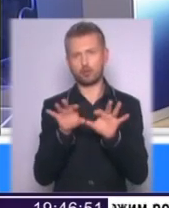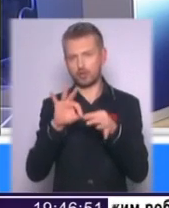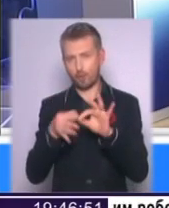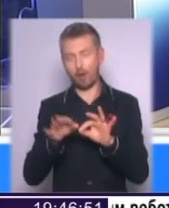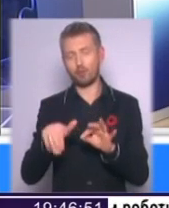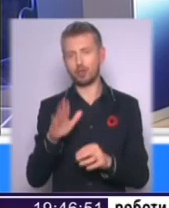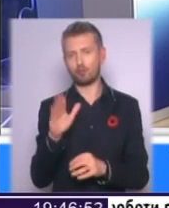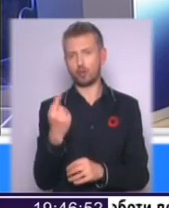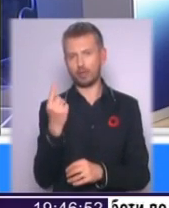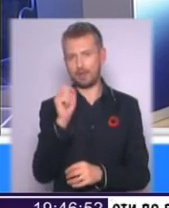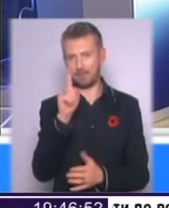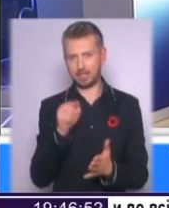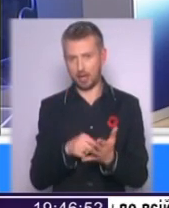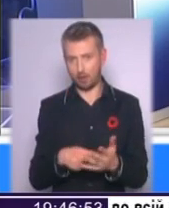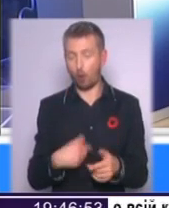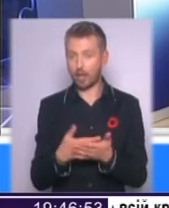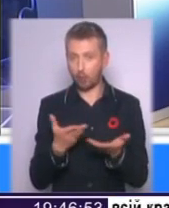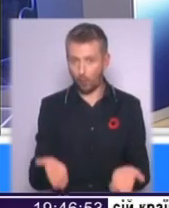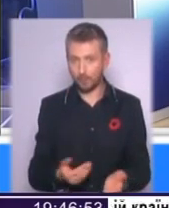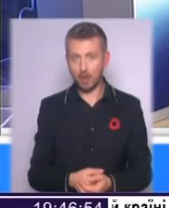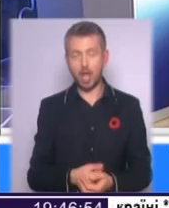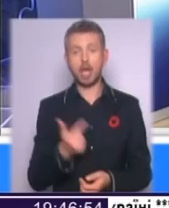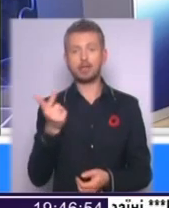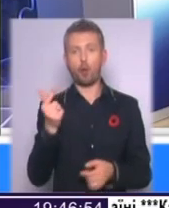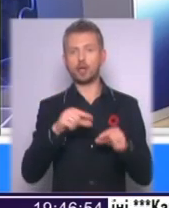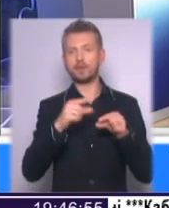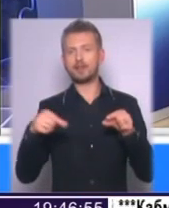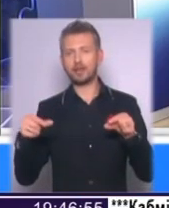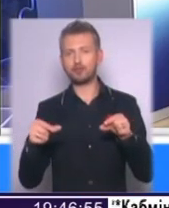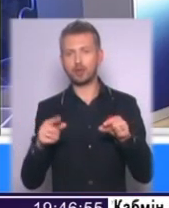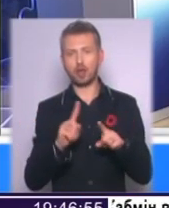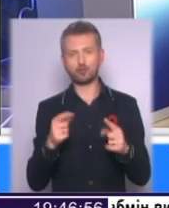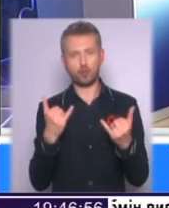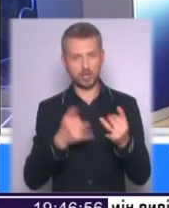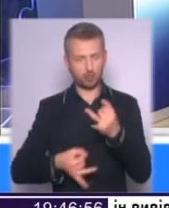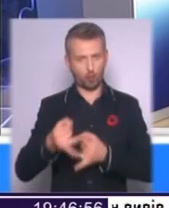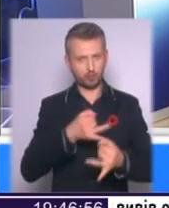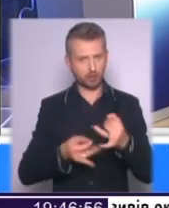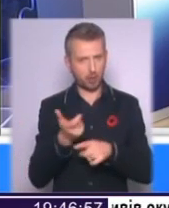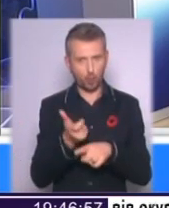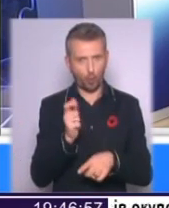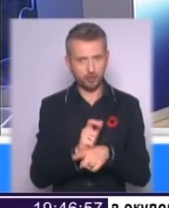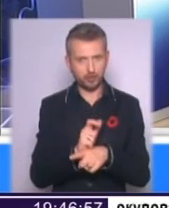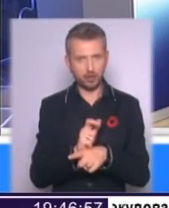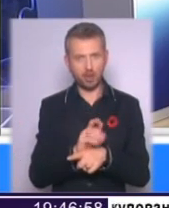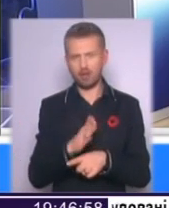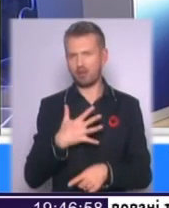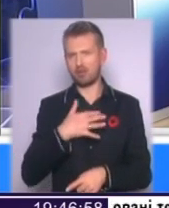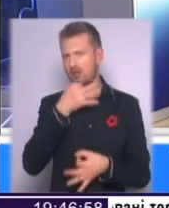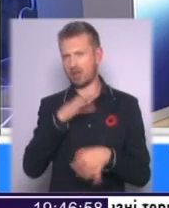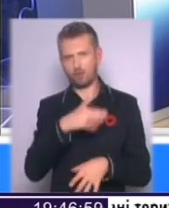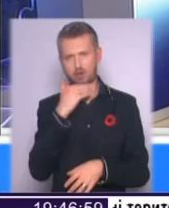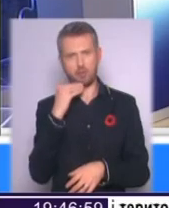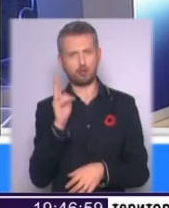питання одне. Це тако. Георгіївська стрічка, що зараз її обсуждають очень. Так. І недовольні багато хто